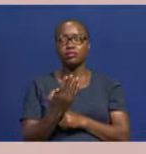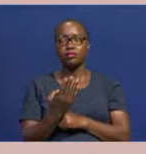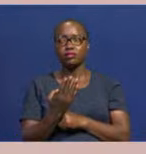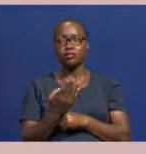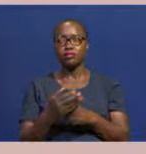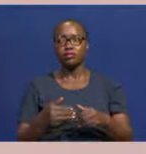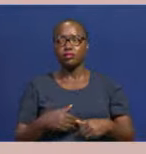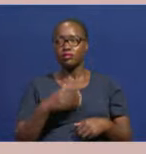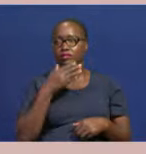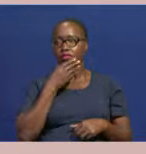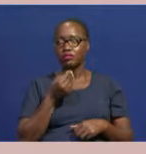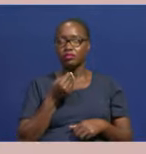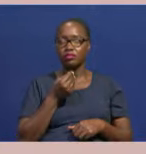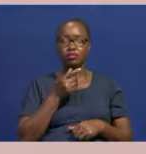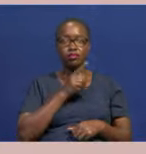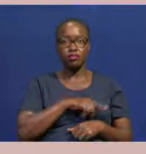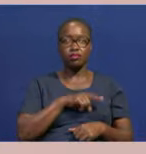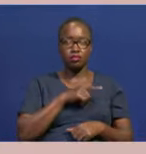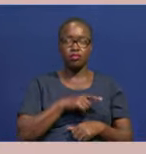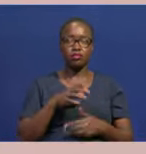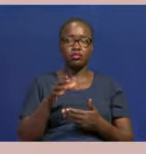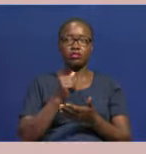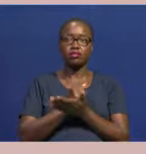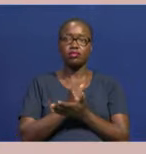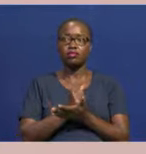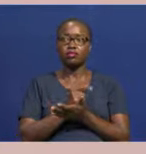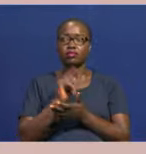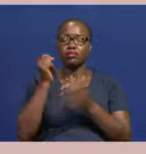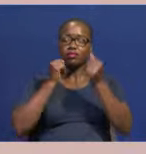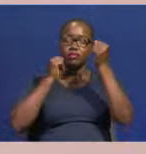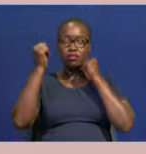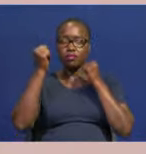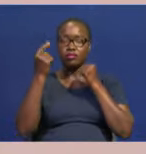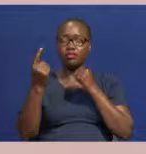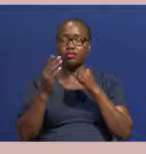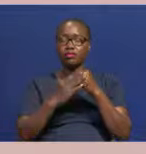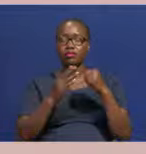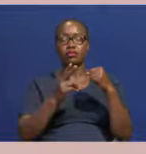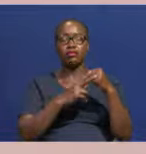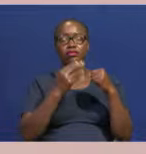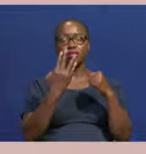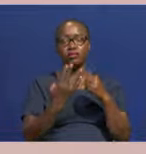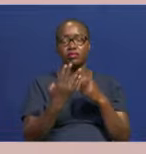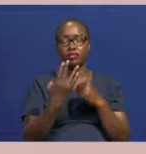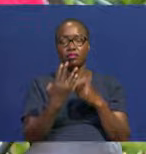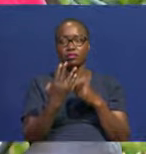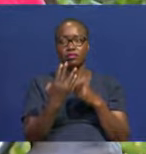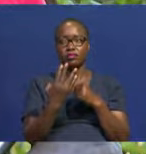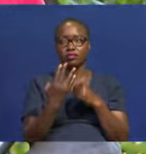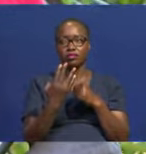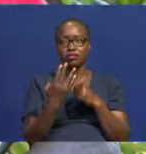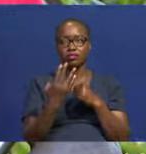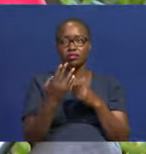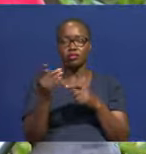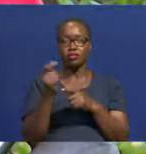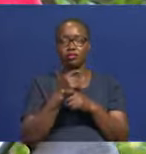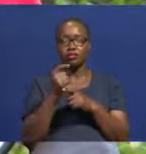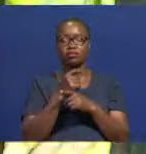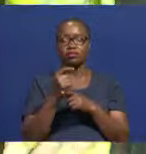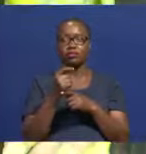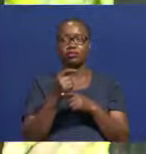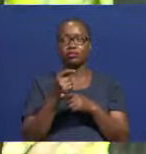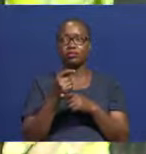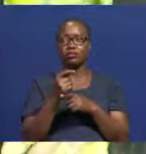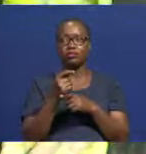1974. As a young man, Chengo was lucky to be recruited to the Kenya Army 1974 in Kilifi. Nafanya training ilikuwa ni